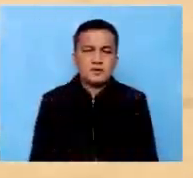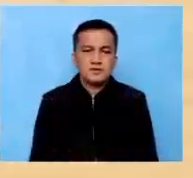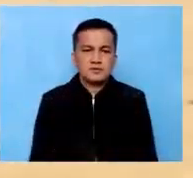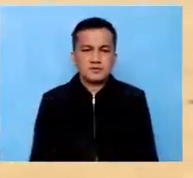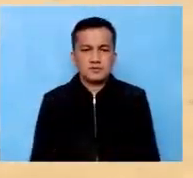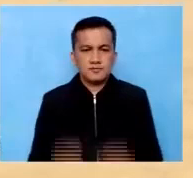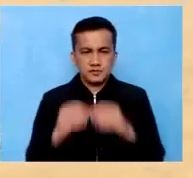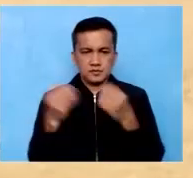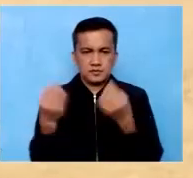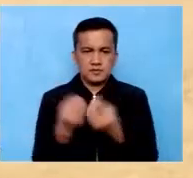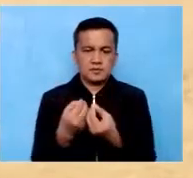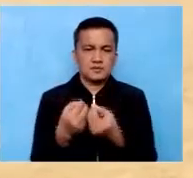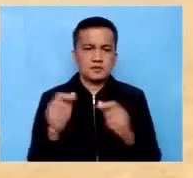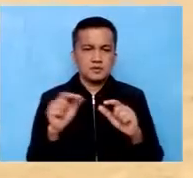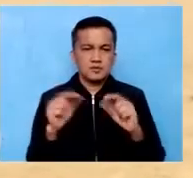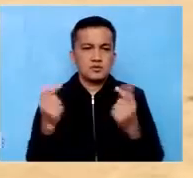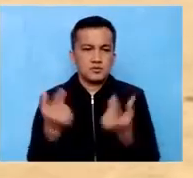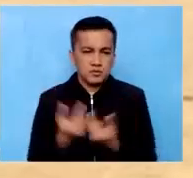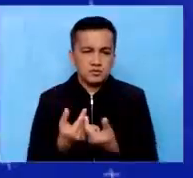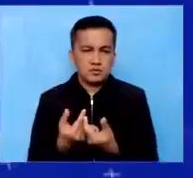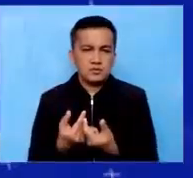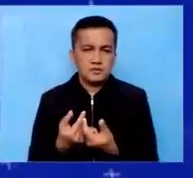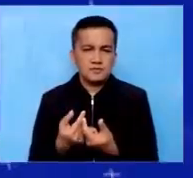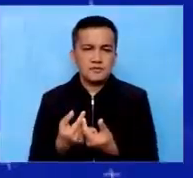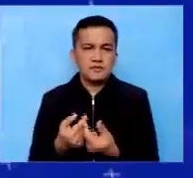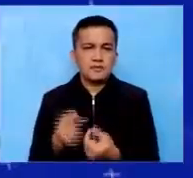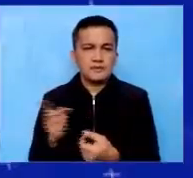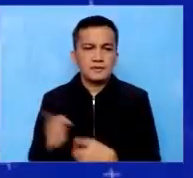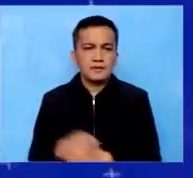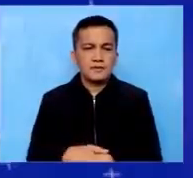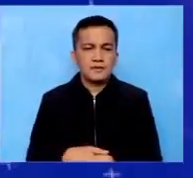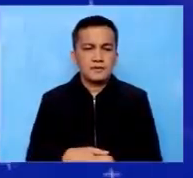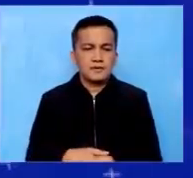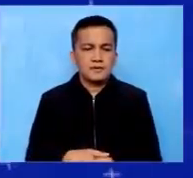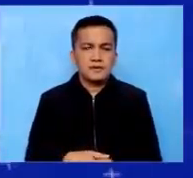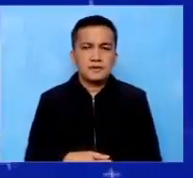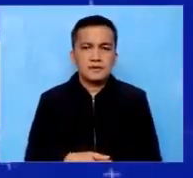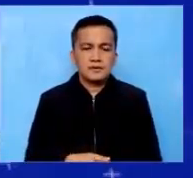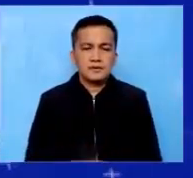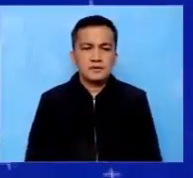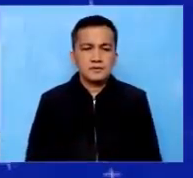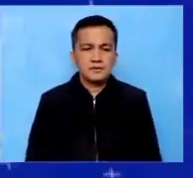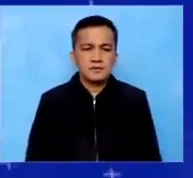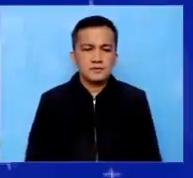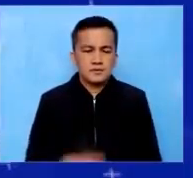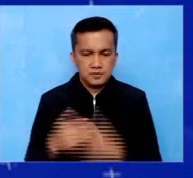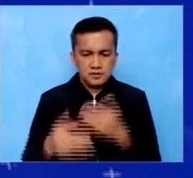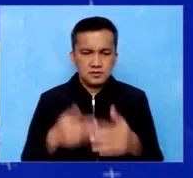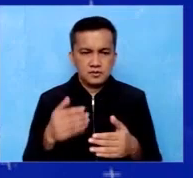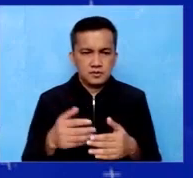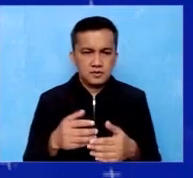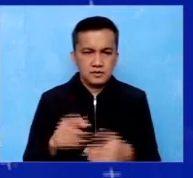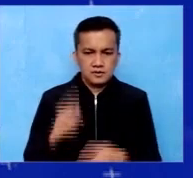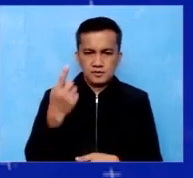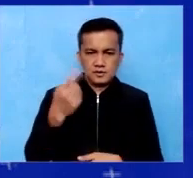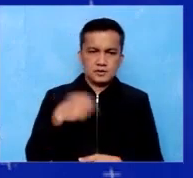grupo po sila na kung saan inuna ang sequence po kasi nauna sa amin around